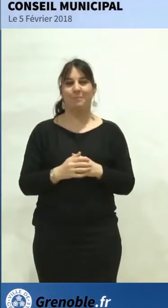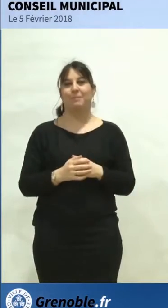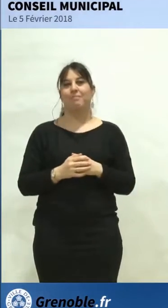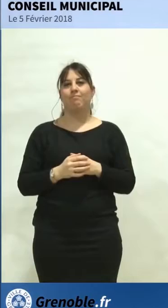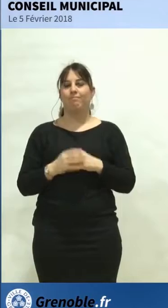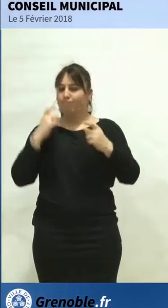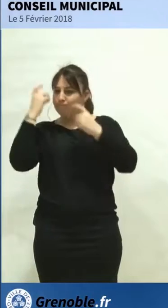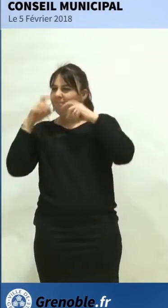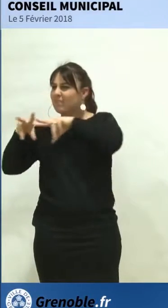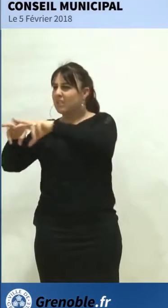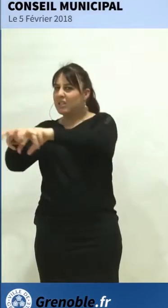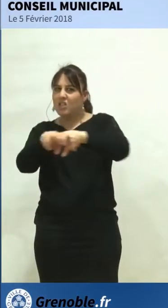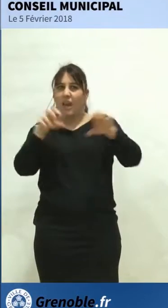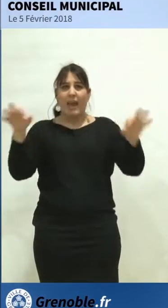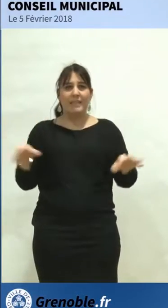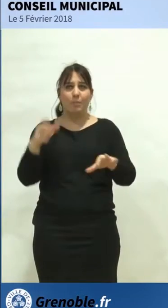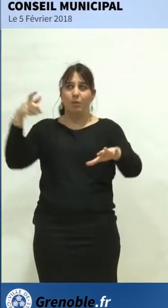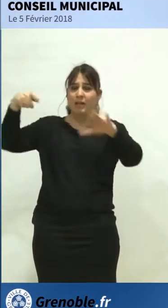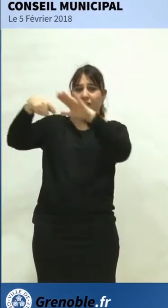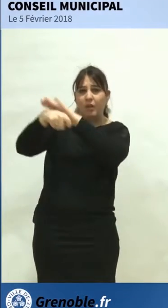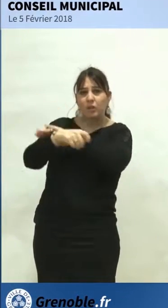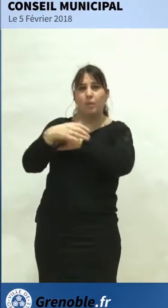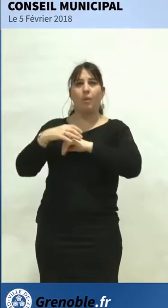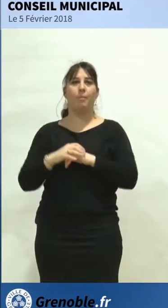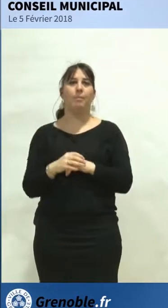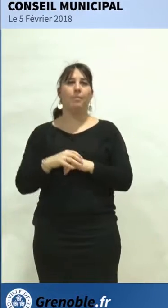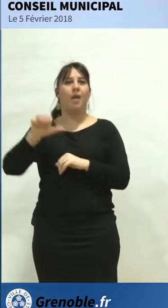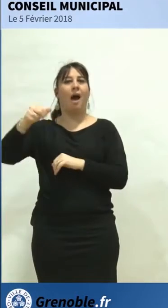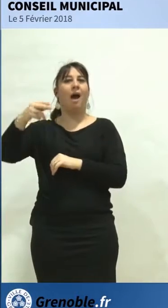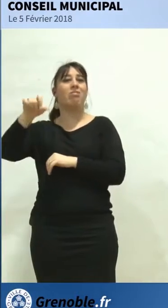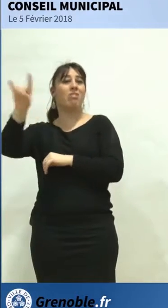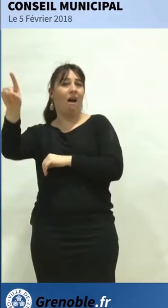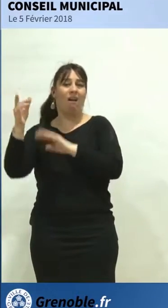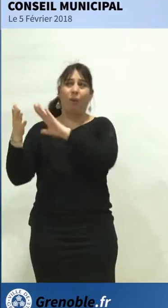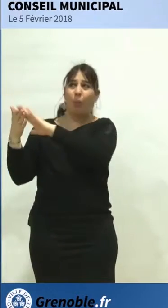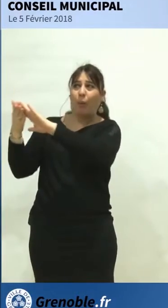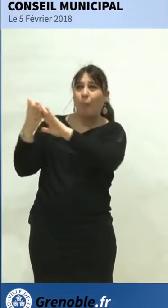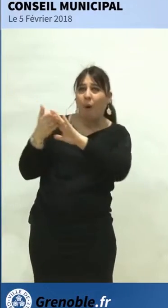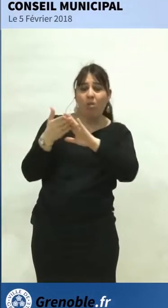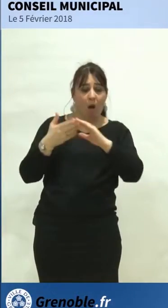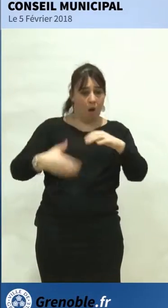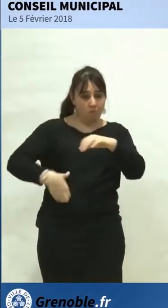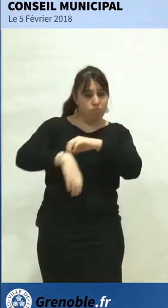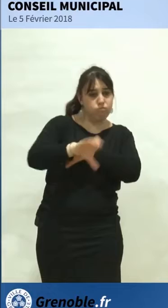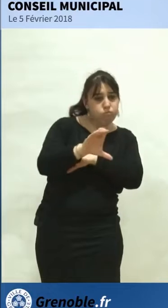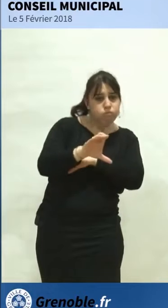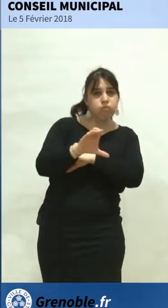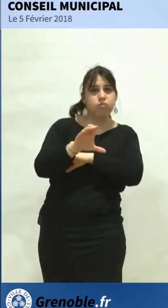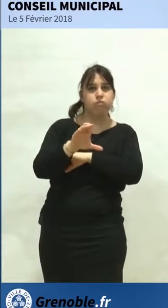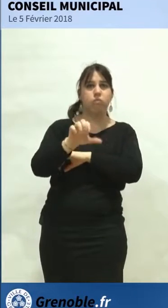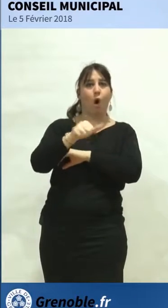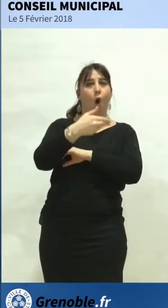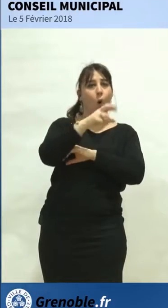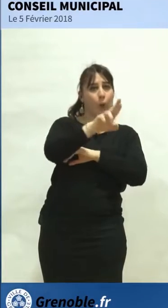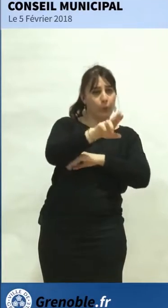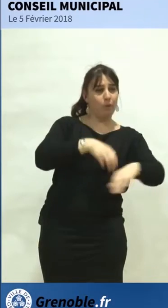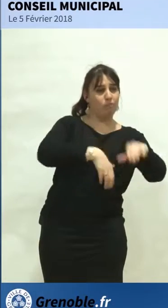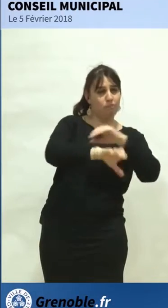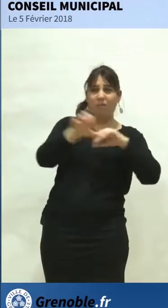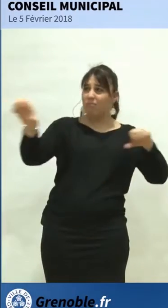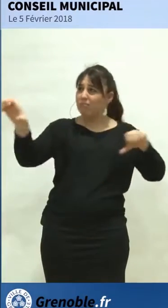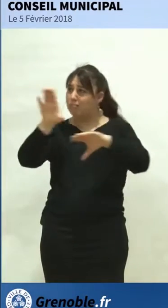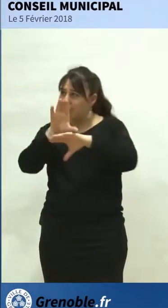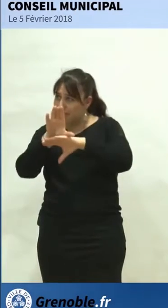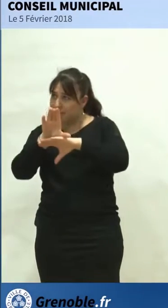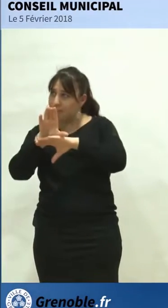recherché des financements exceptionnels auprès de l'Agence nationale pour l'habitat pour compléter le financement apporté par l'ANRU. Ils sont